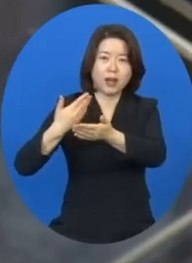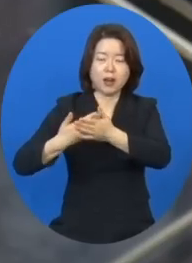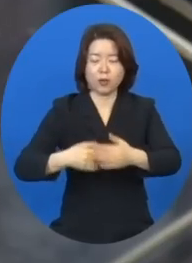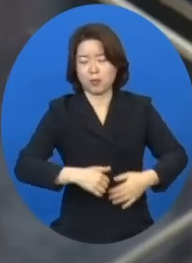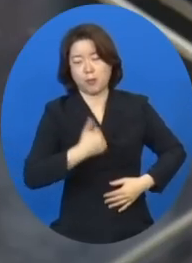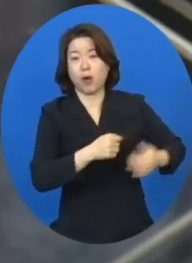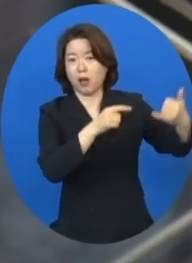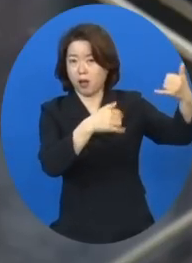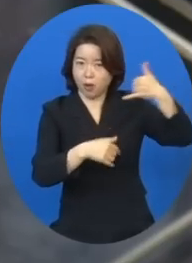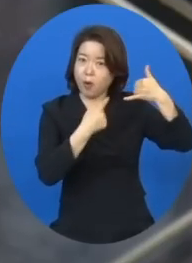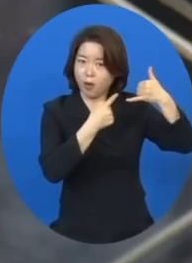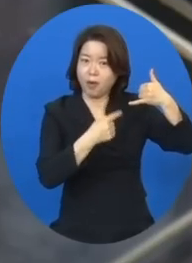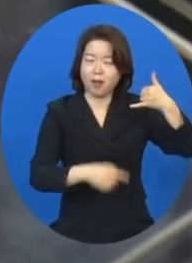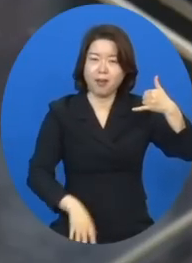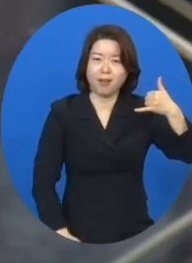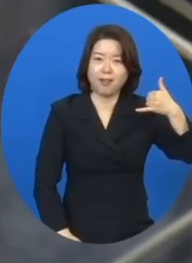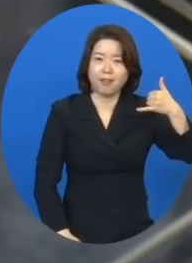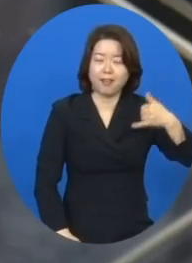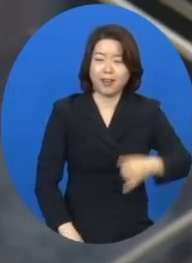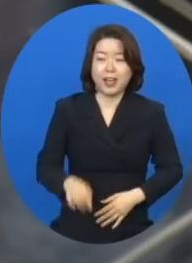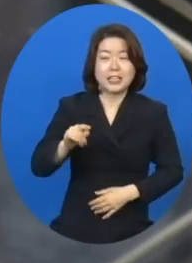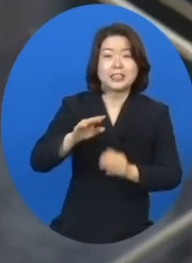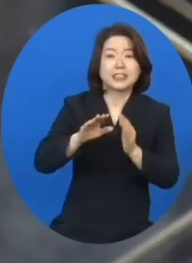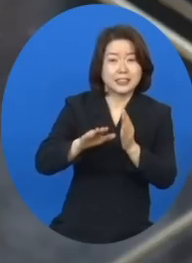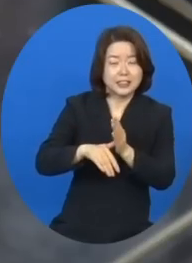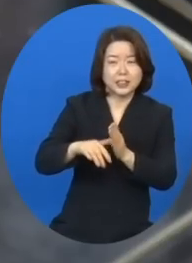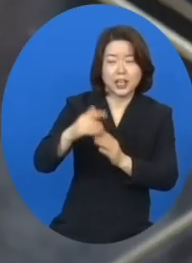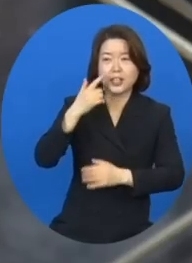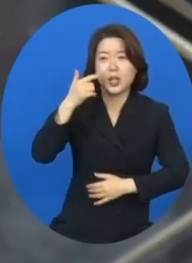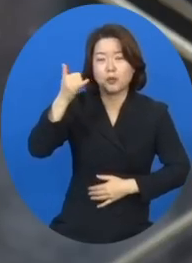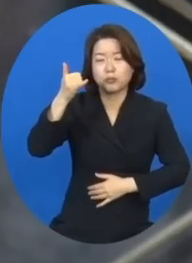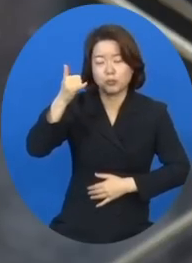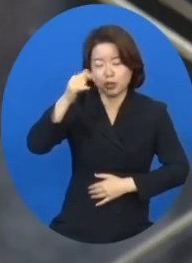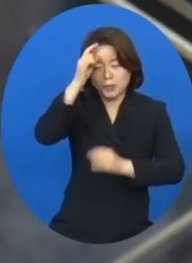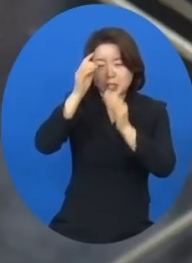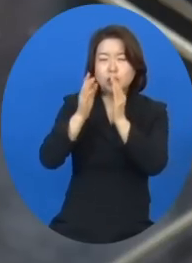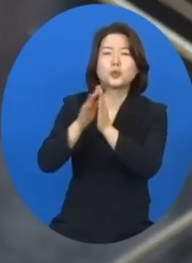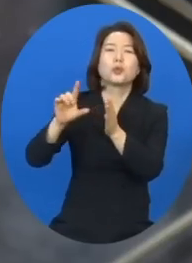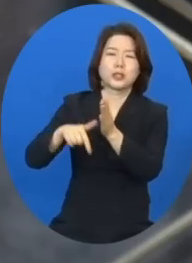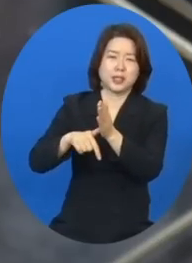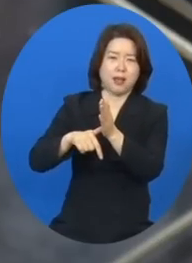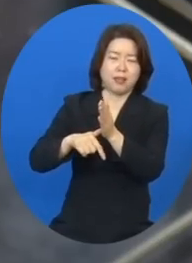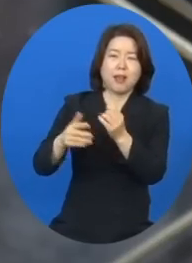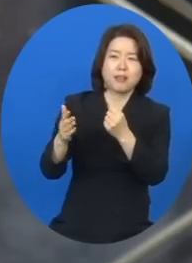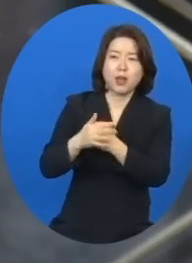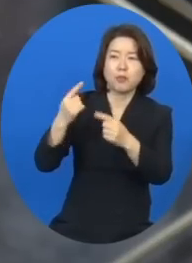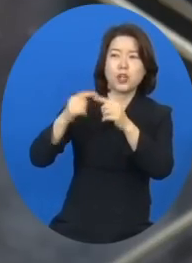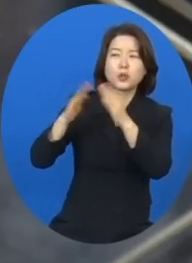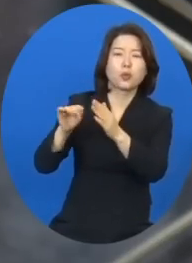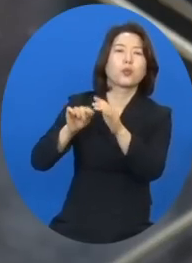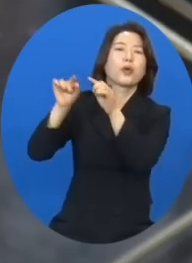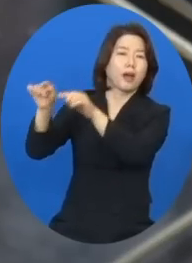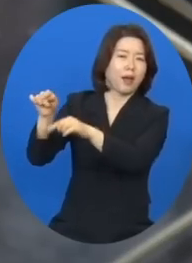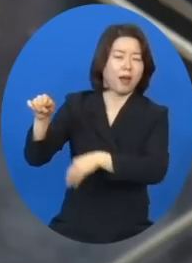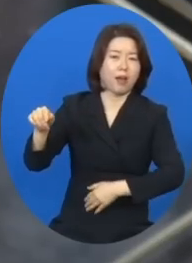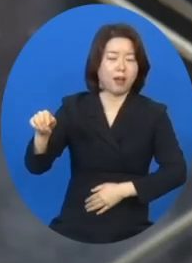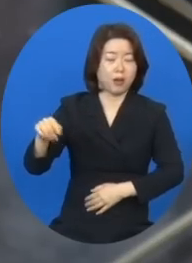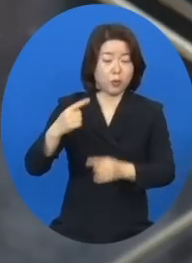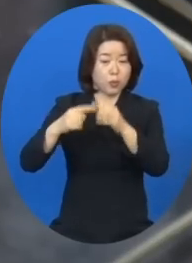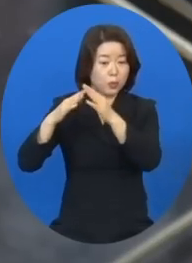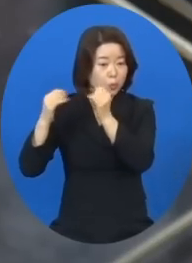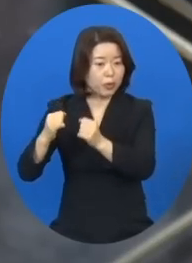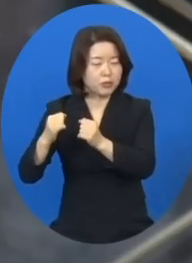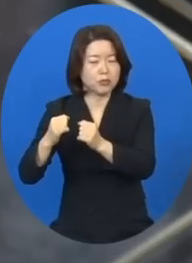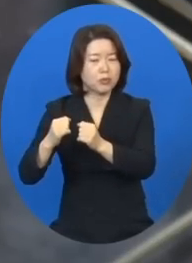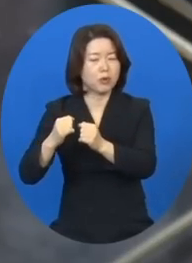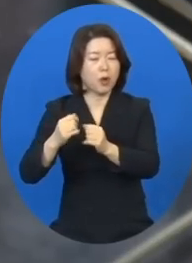저희 부모님께서 기도하시는 시간이라 교회에 계셨거든요. 지금 교회에 계셔서 못 바꿔드린다, 어렵다라고